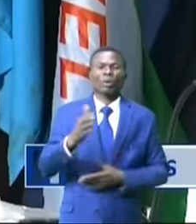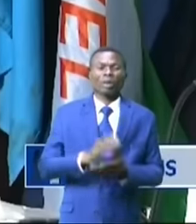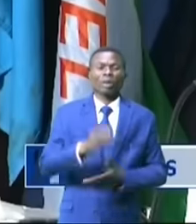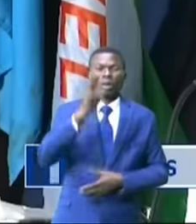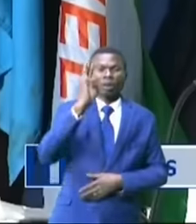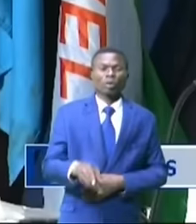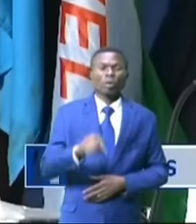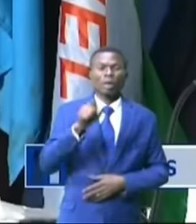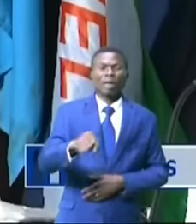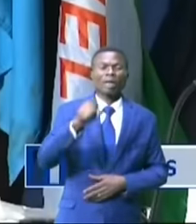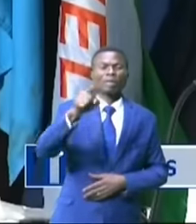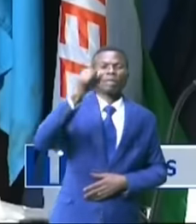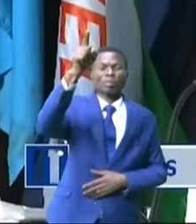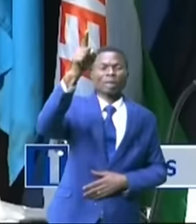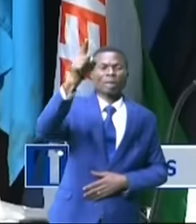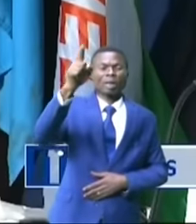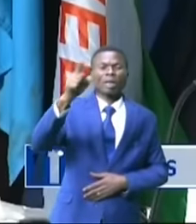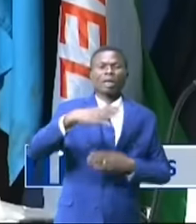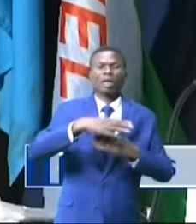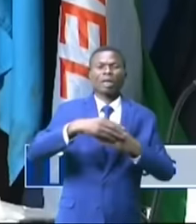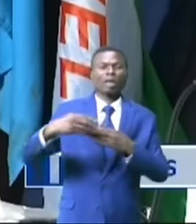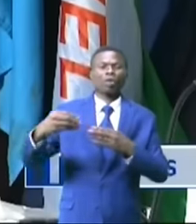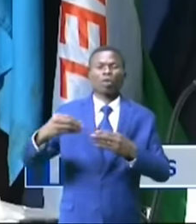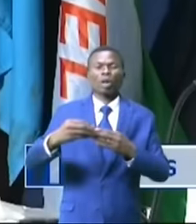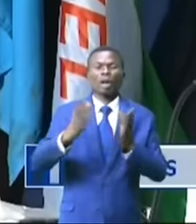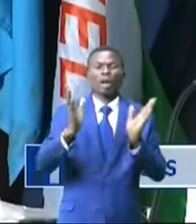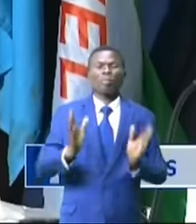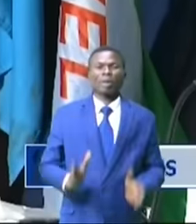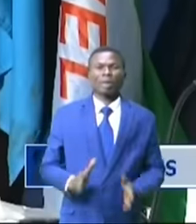300 milliards de dollars.